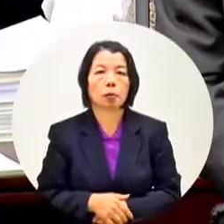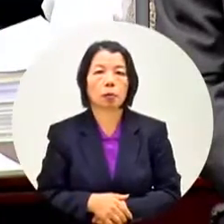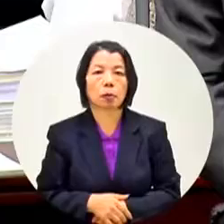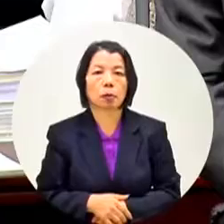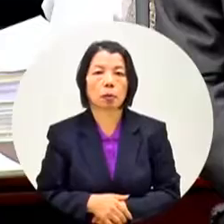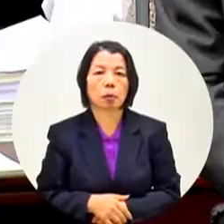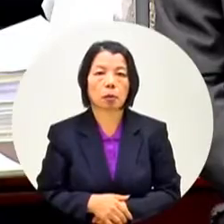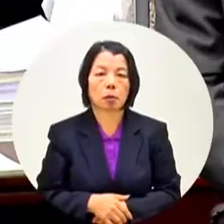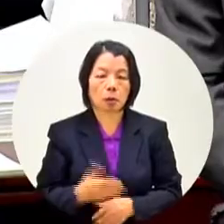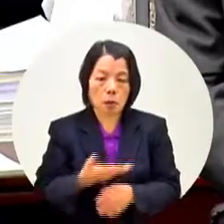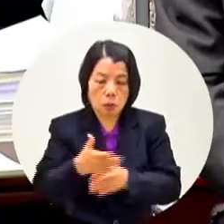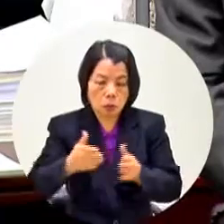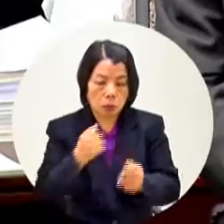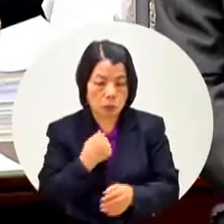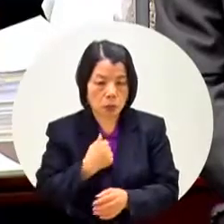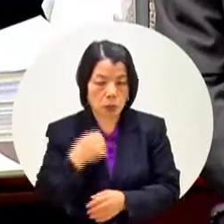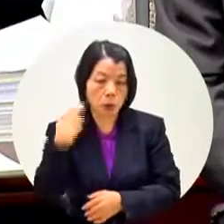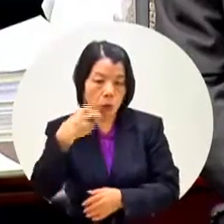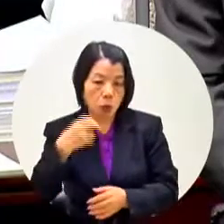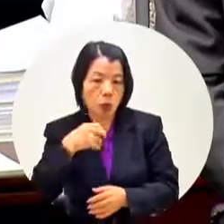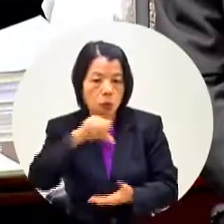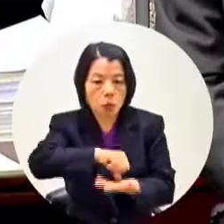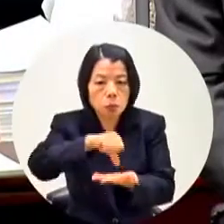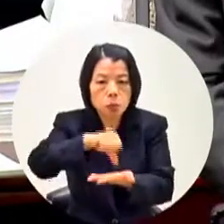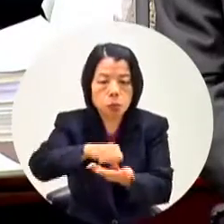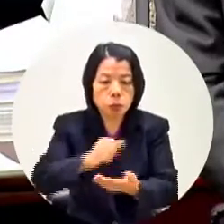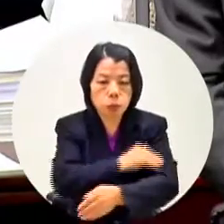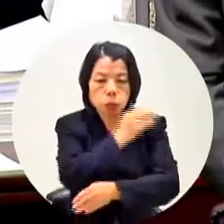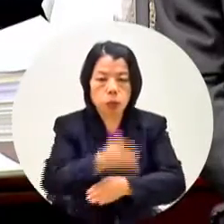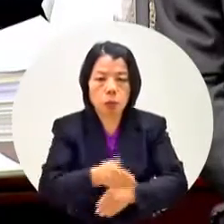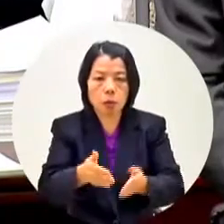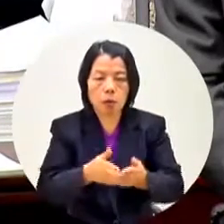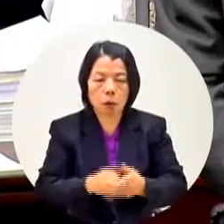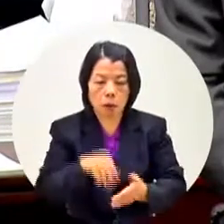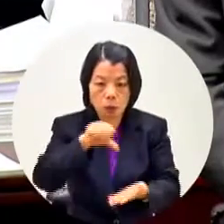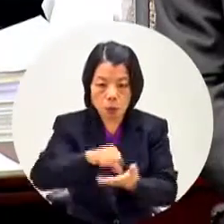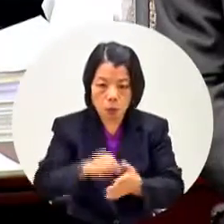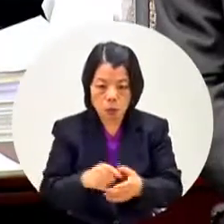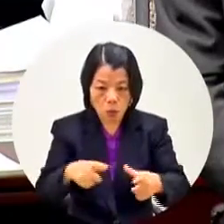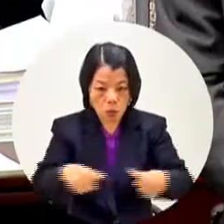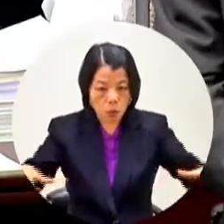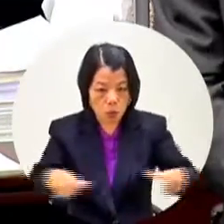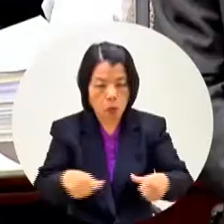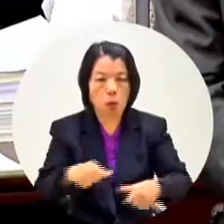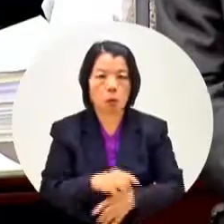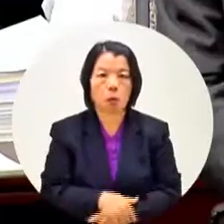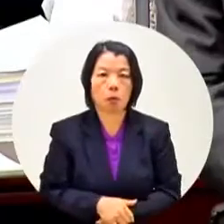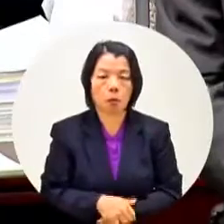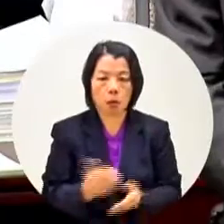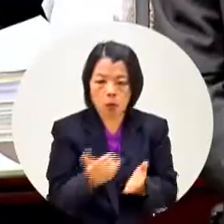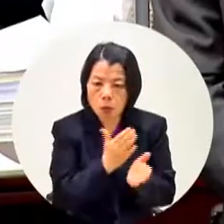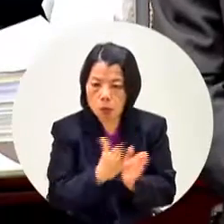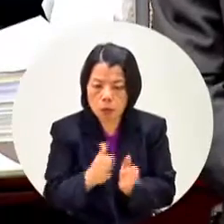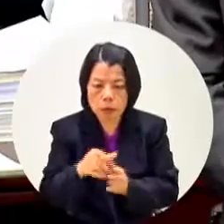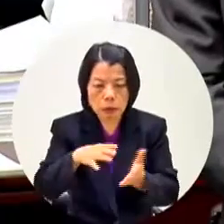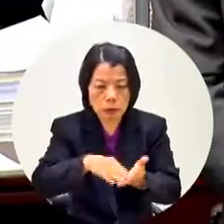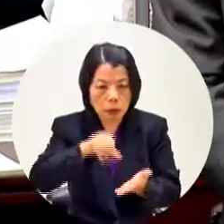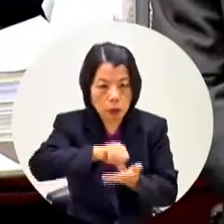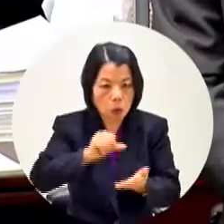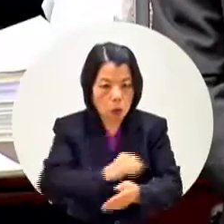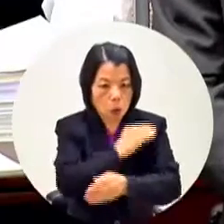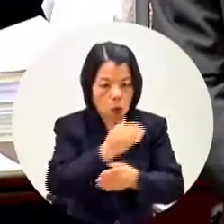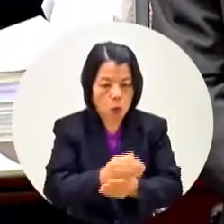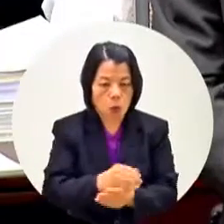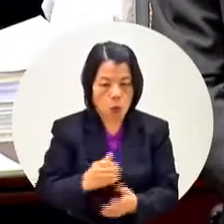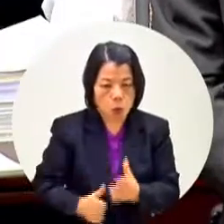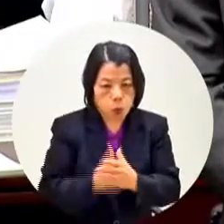说我们的水果，好，我现在先讲水果的部分，让我们知道水果的产量，好，它现在